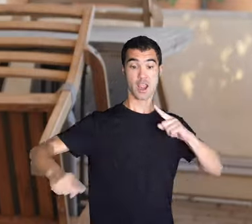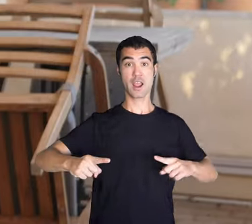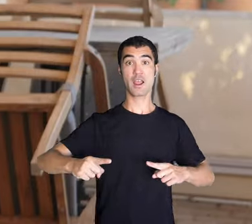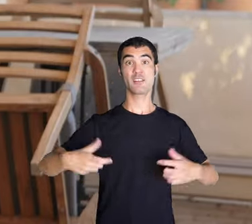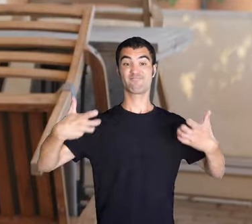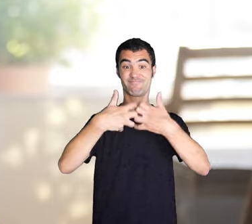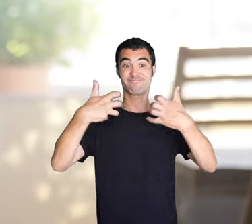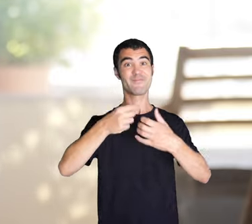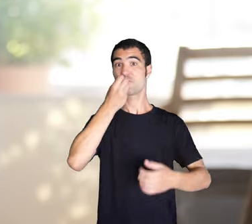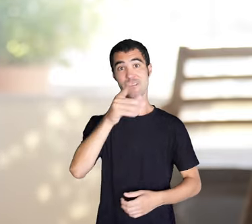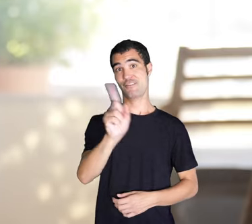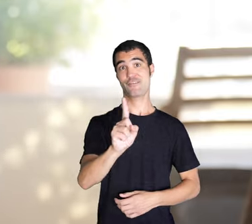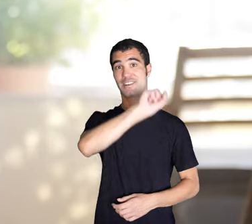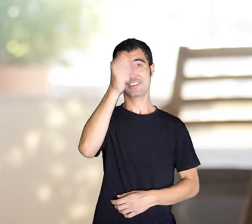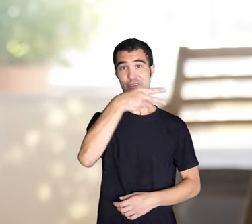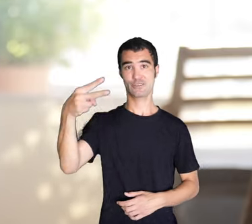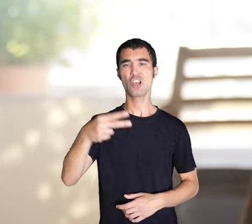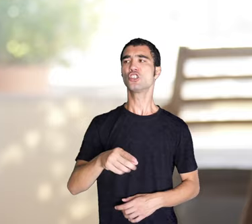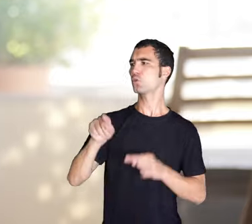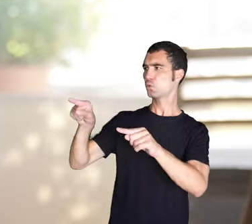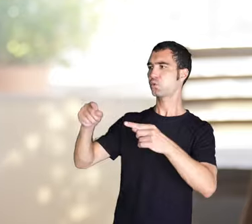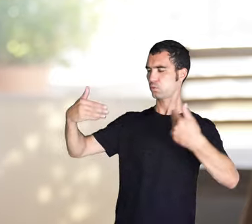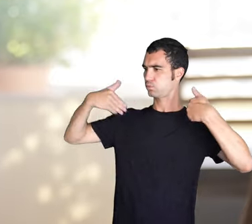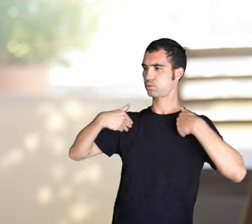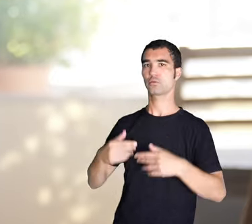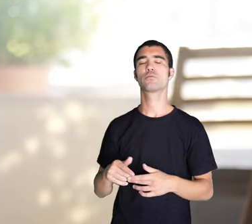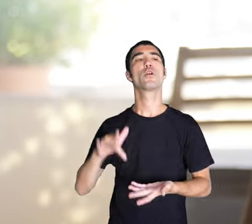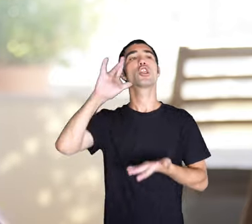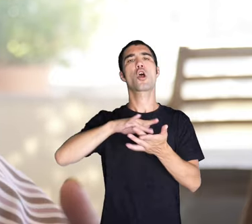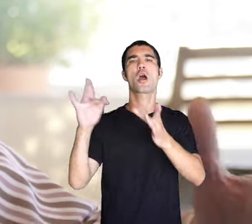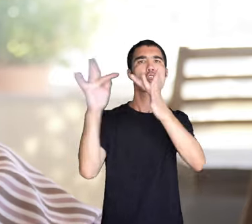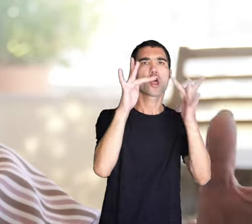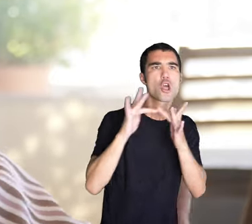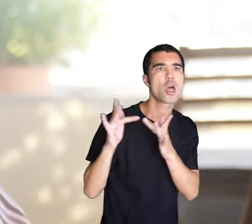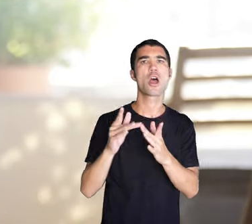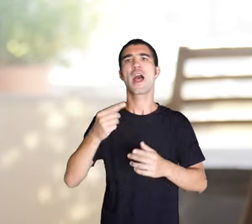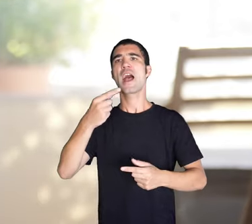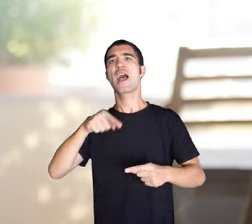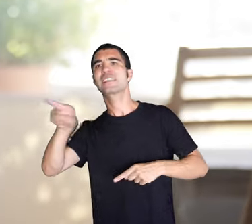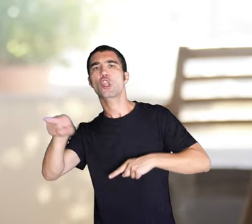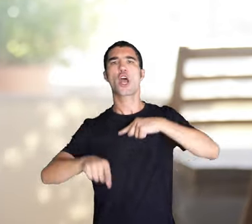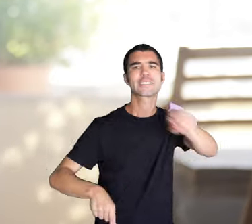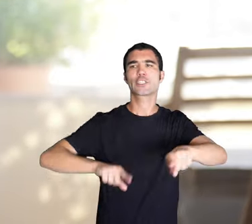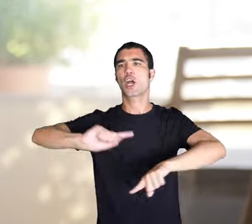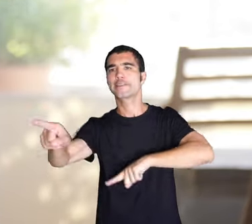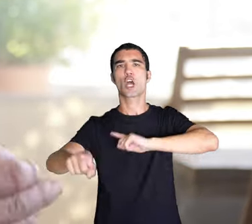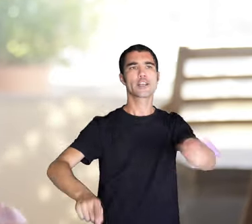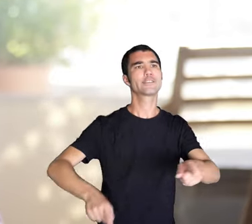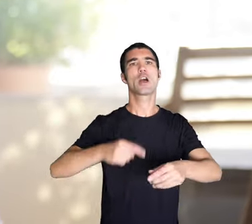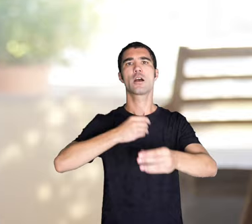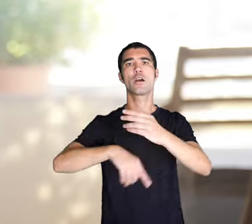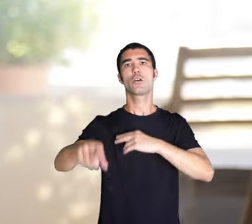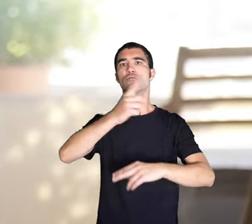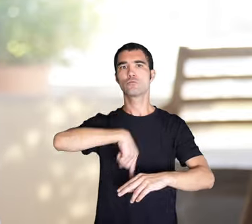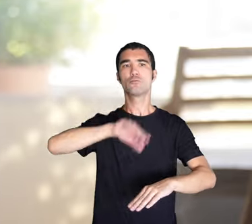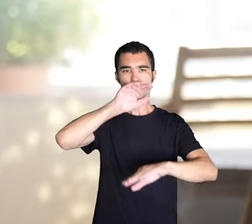seràs. I quan havien de contractar, jo deien de fer això i això. I qualcú em